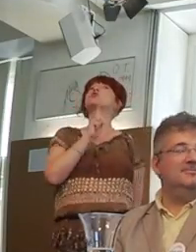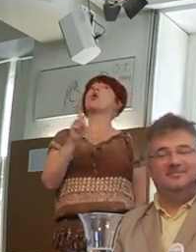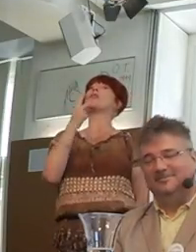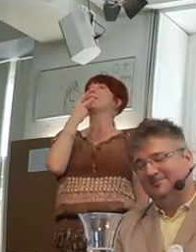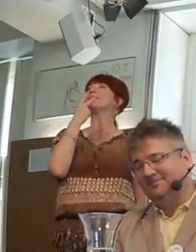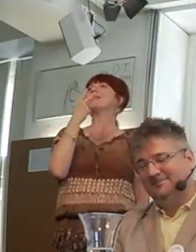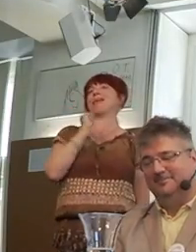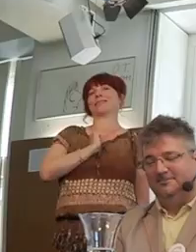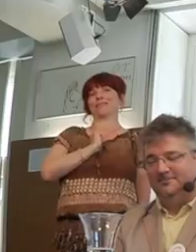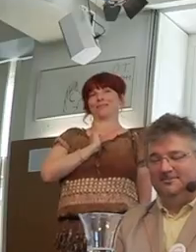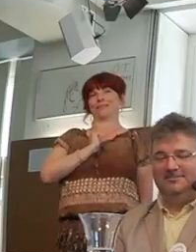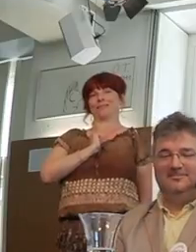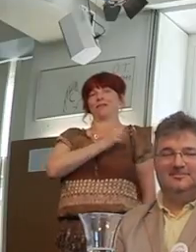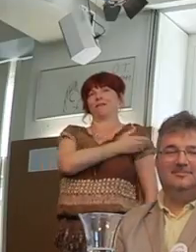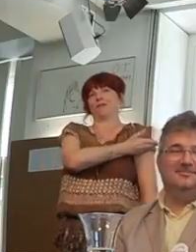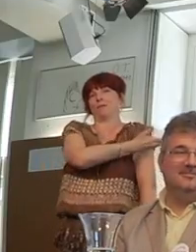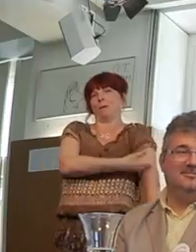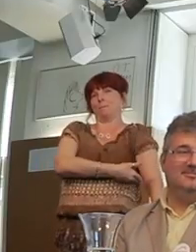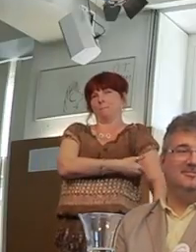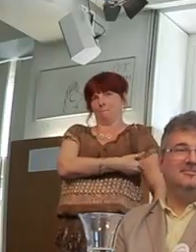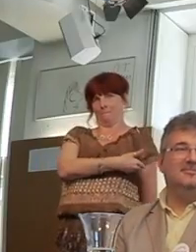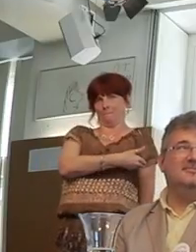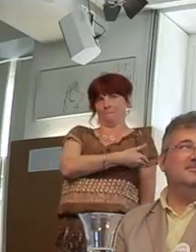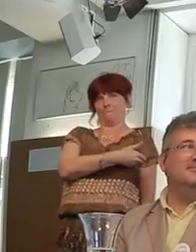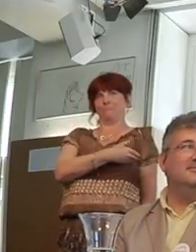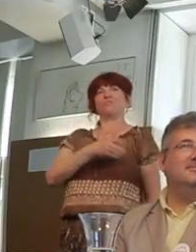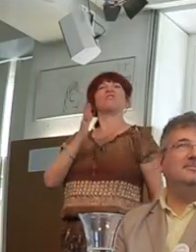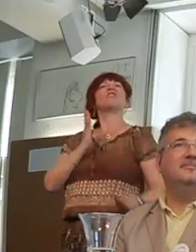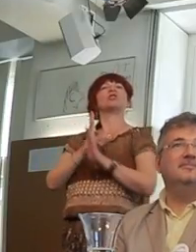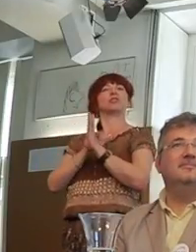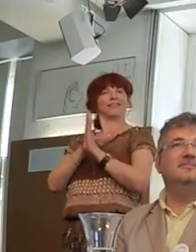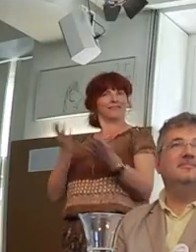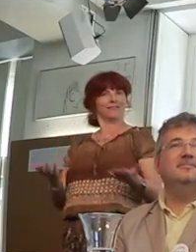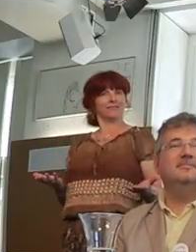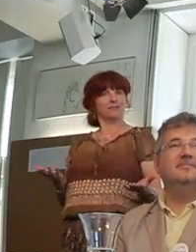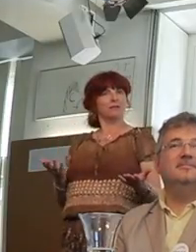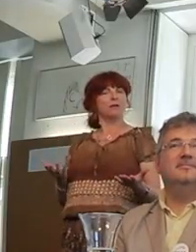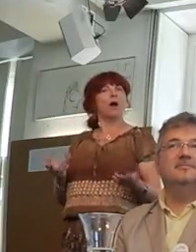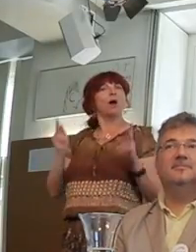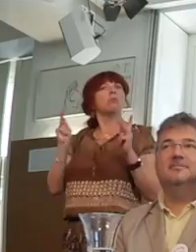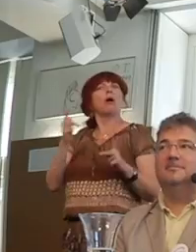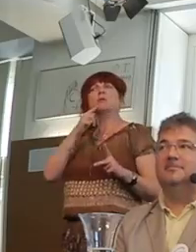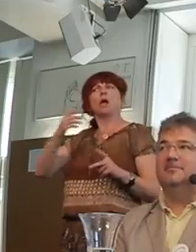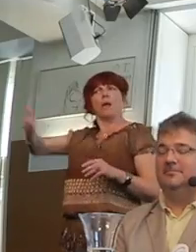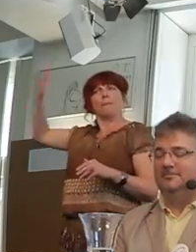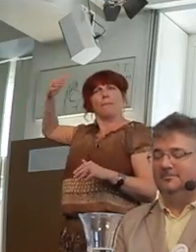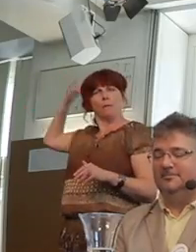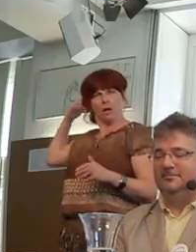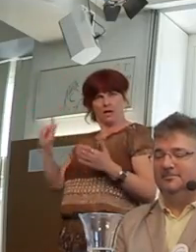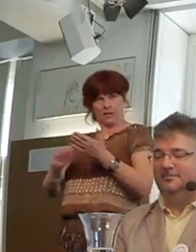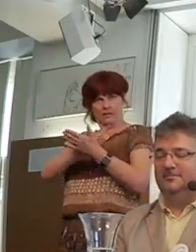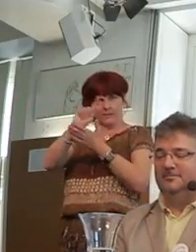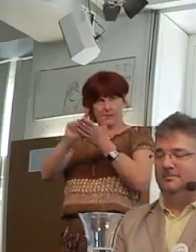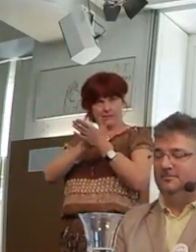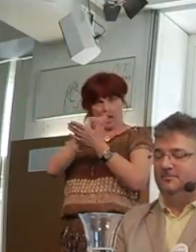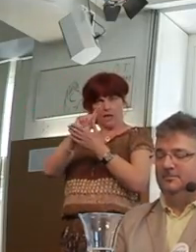sah. Ja? Das heißt, er hat es immer so seitlich hingeschaut. Wobei man jetzt eigentlich sagen könnte, in der Zeit nach diesem